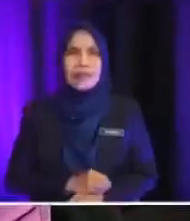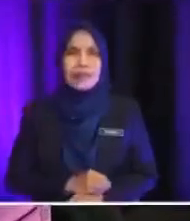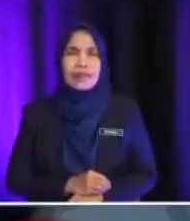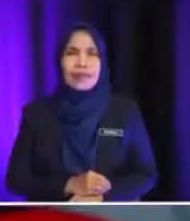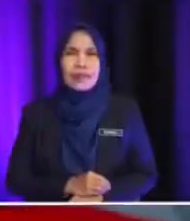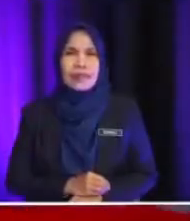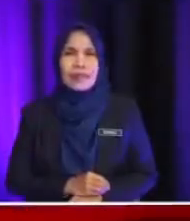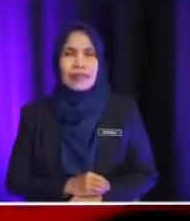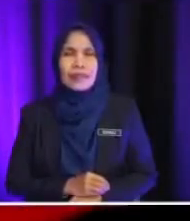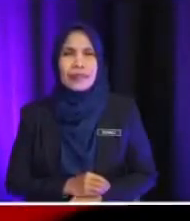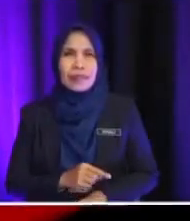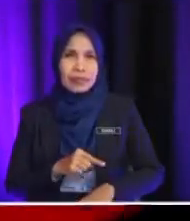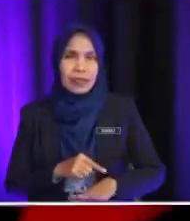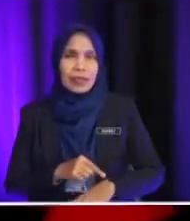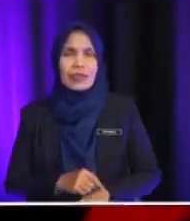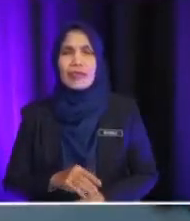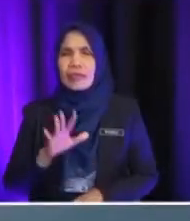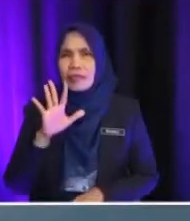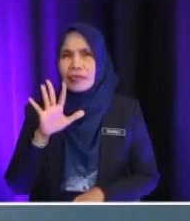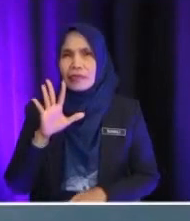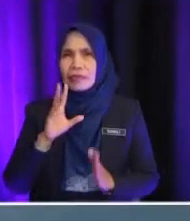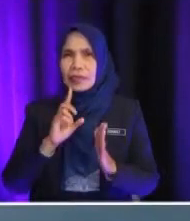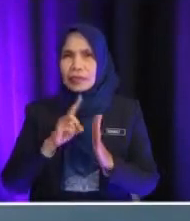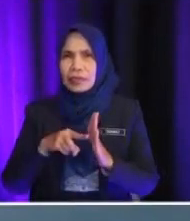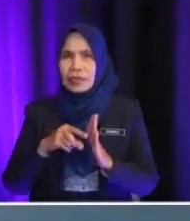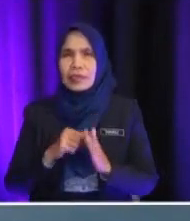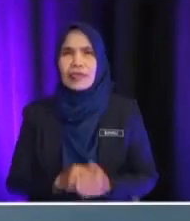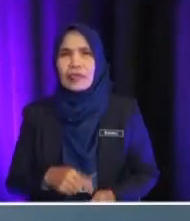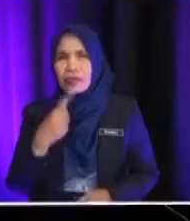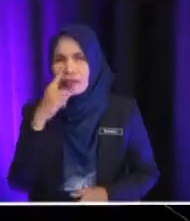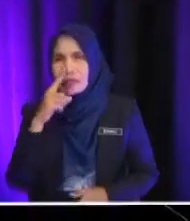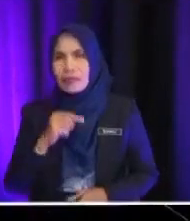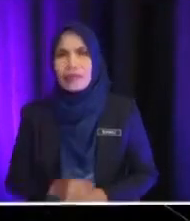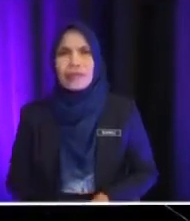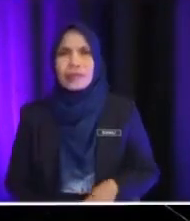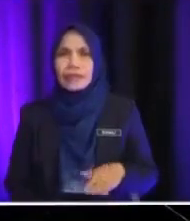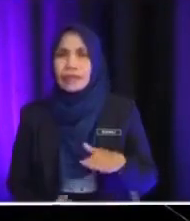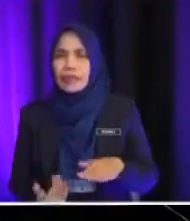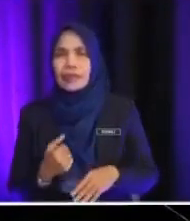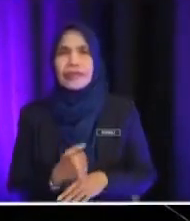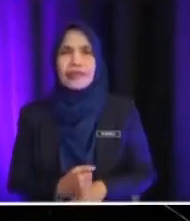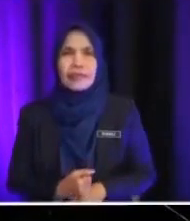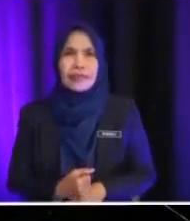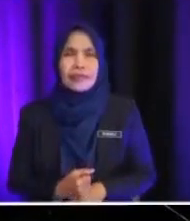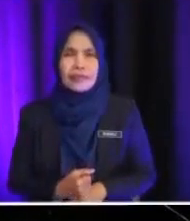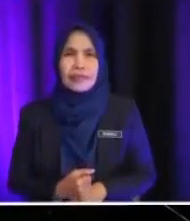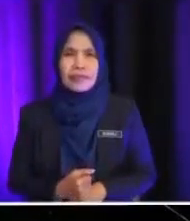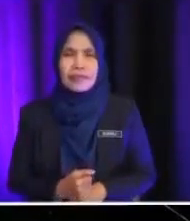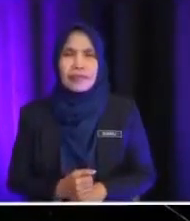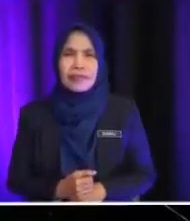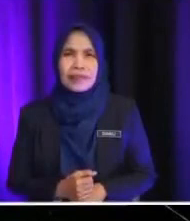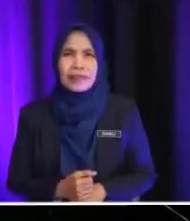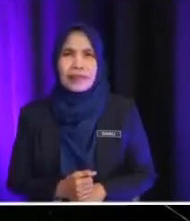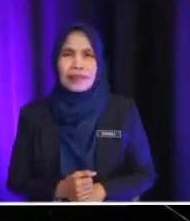je. 5 minit. Okey, masa yang kita gunakan untuk panaskan sekejap je, 5 minit. Jadi ketuhar ni cikgu wajib untuk